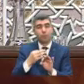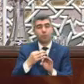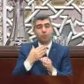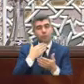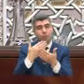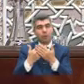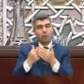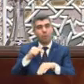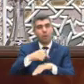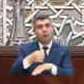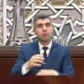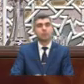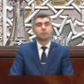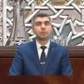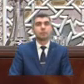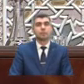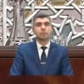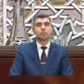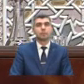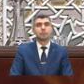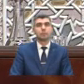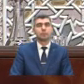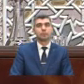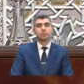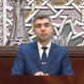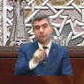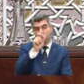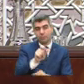شكرا السيد نائب المحترم. انتهى الوقت. السيد نائب.